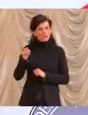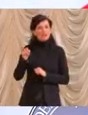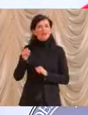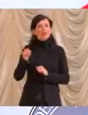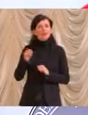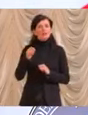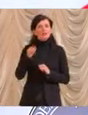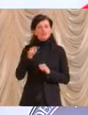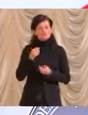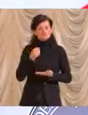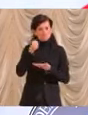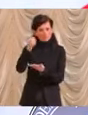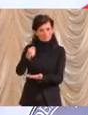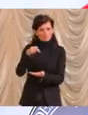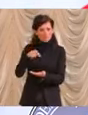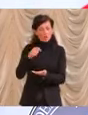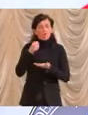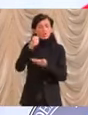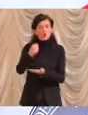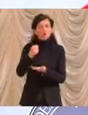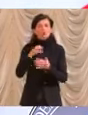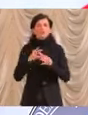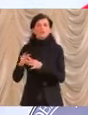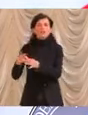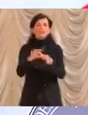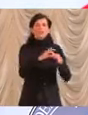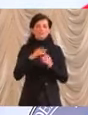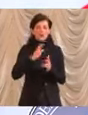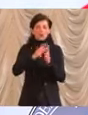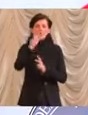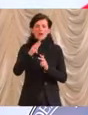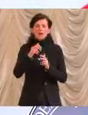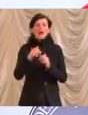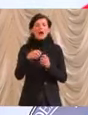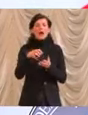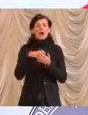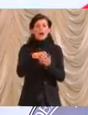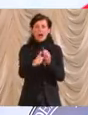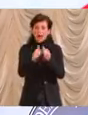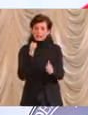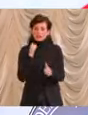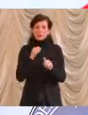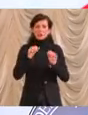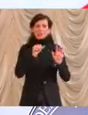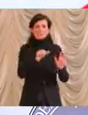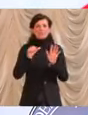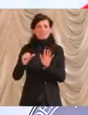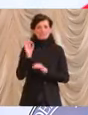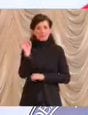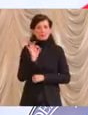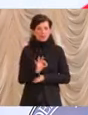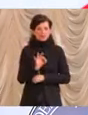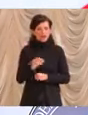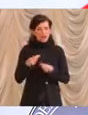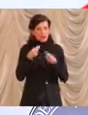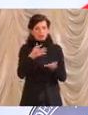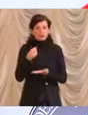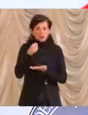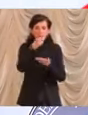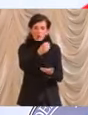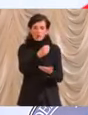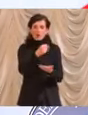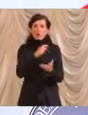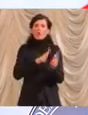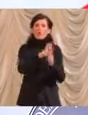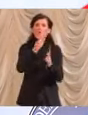sul Fondo di Solidarietà Comunale, un anticipo del 66% che giriamo ai comuni. Lo facciamo in